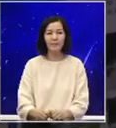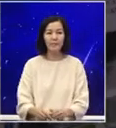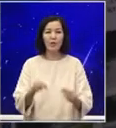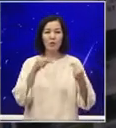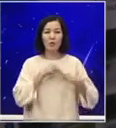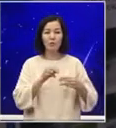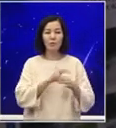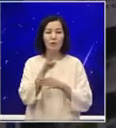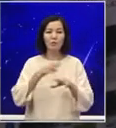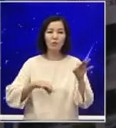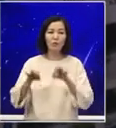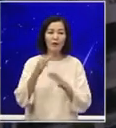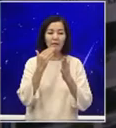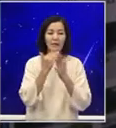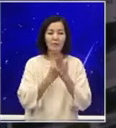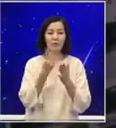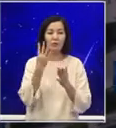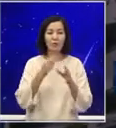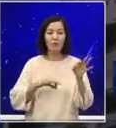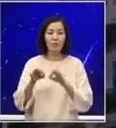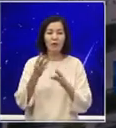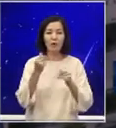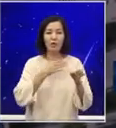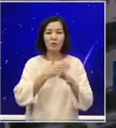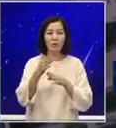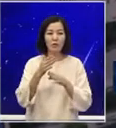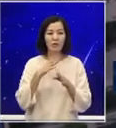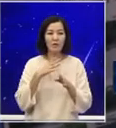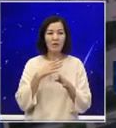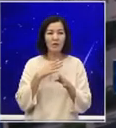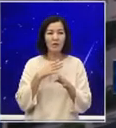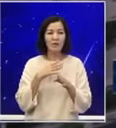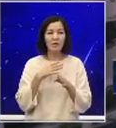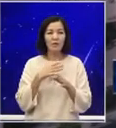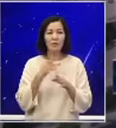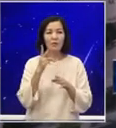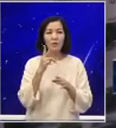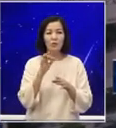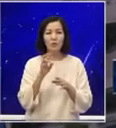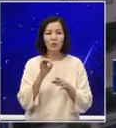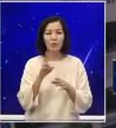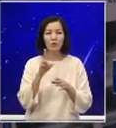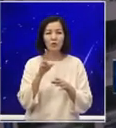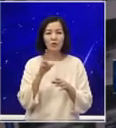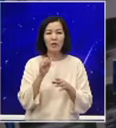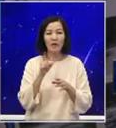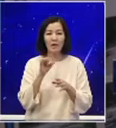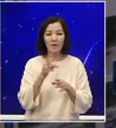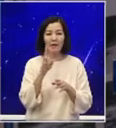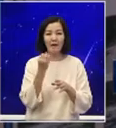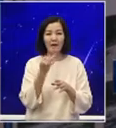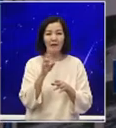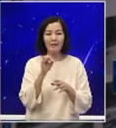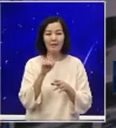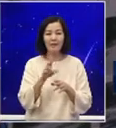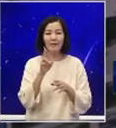қамту бағдарламасы бойынша 4 жобаға қаражат бөлінді. Оның ішінде Ұзынағаш, Қайназар, жаңа